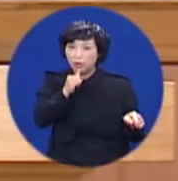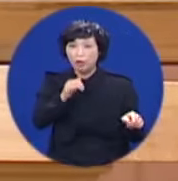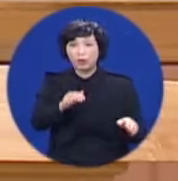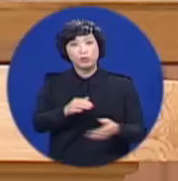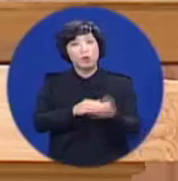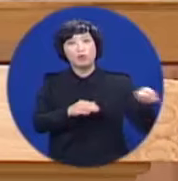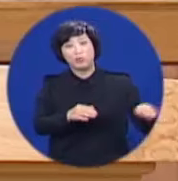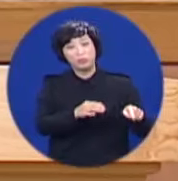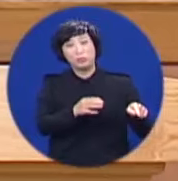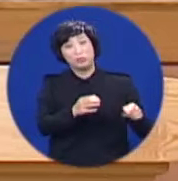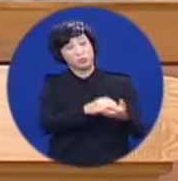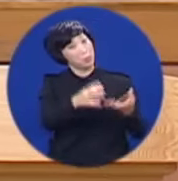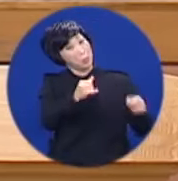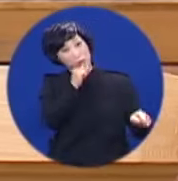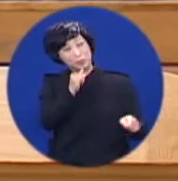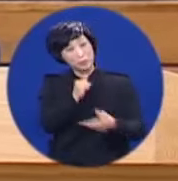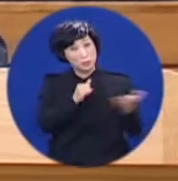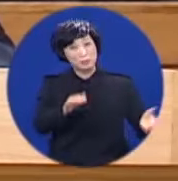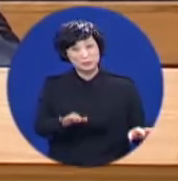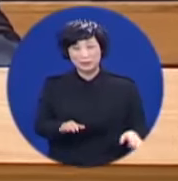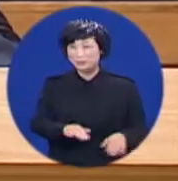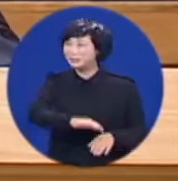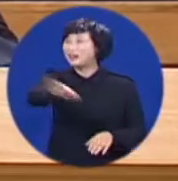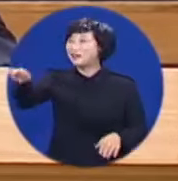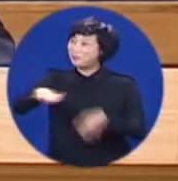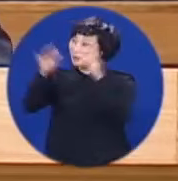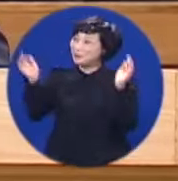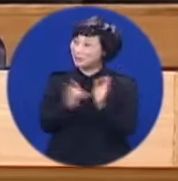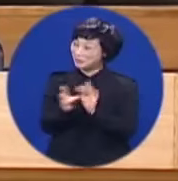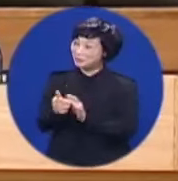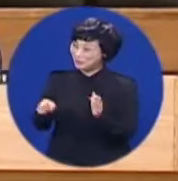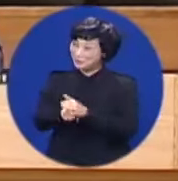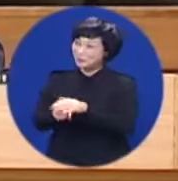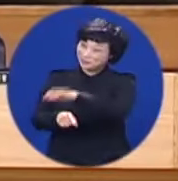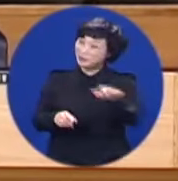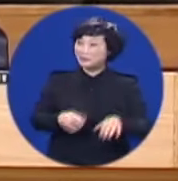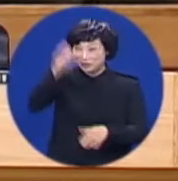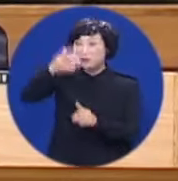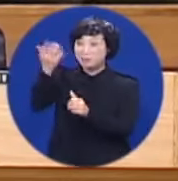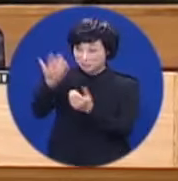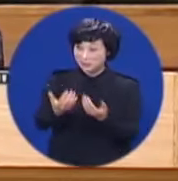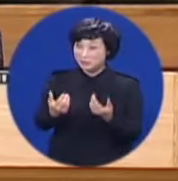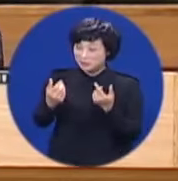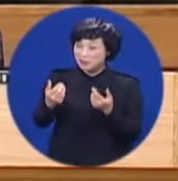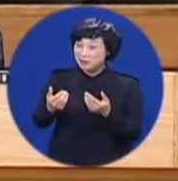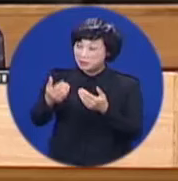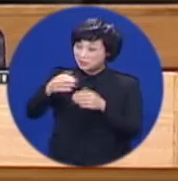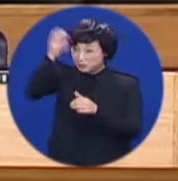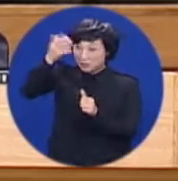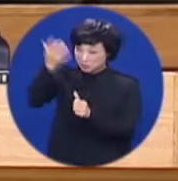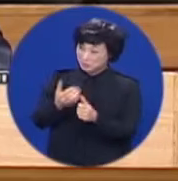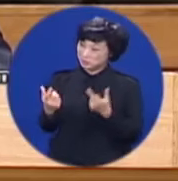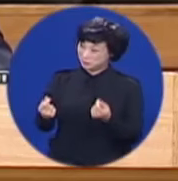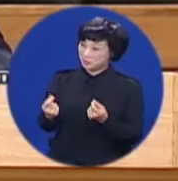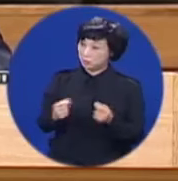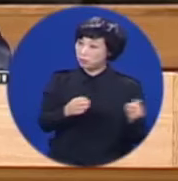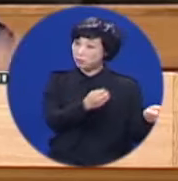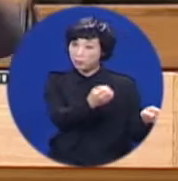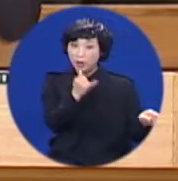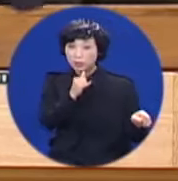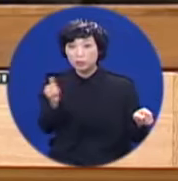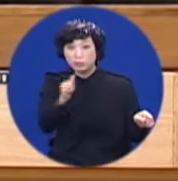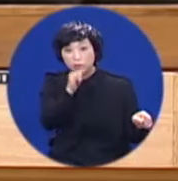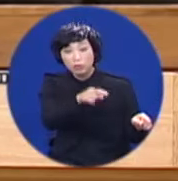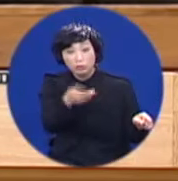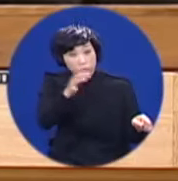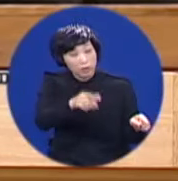이런 사람들 많아요. 우리가 다 예수 믿었으면 성령 받은 거지 뭐. 이런 사람들 많아요. 근데